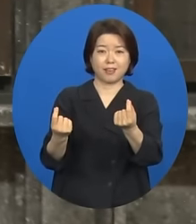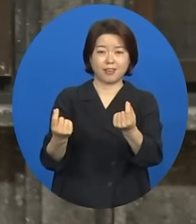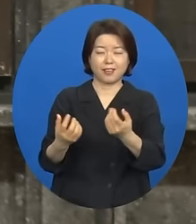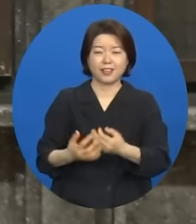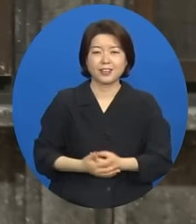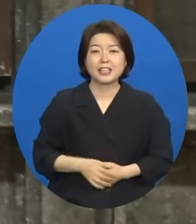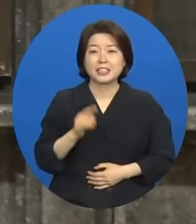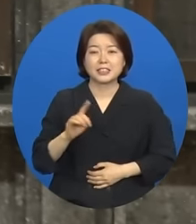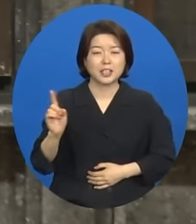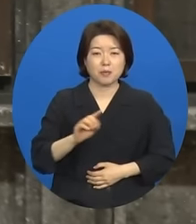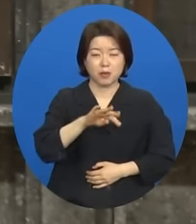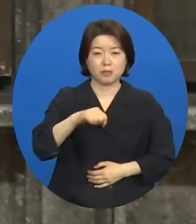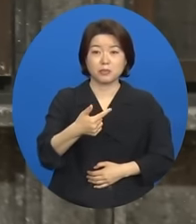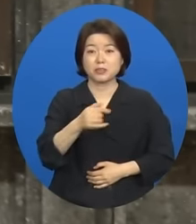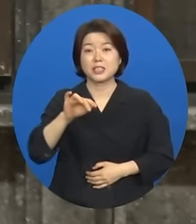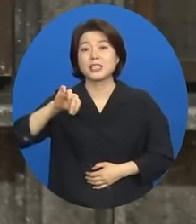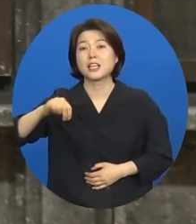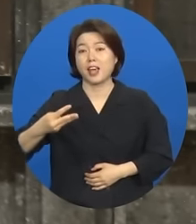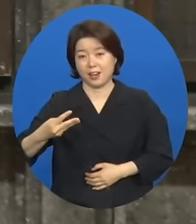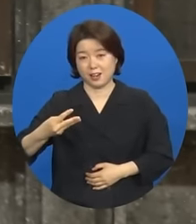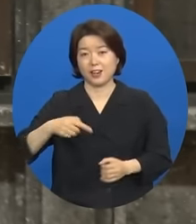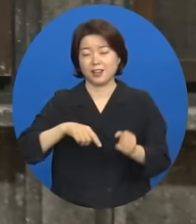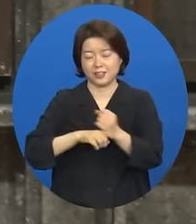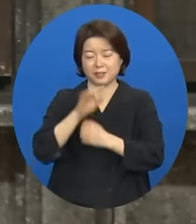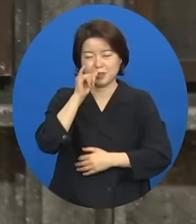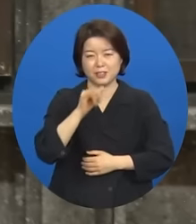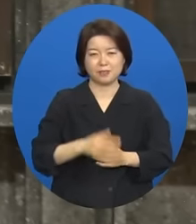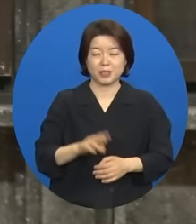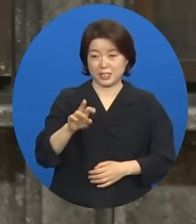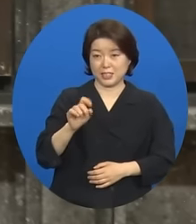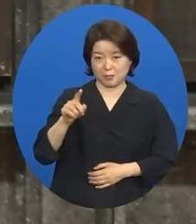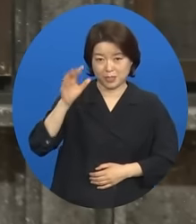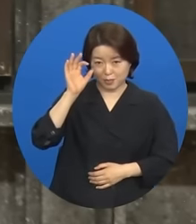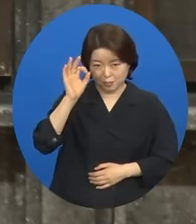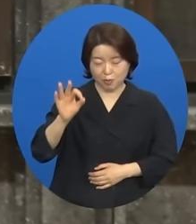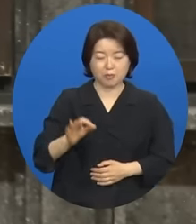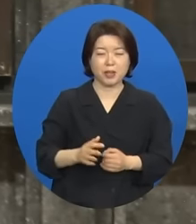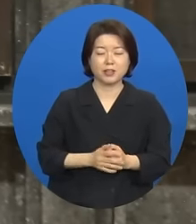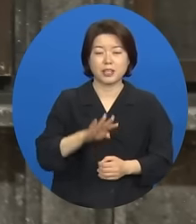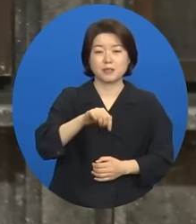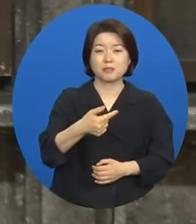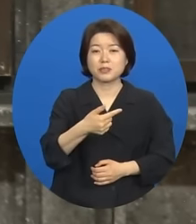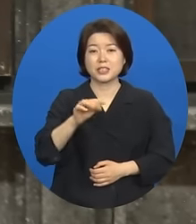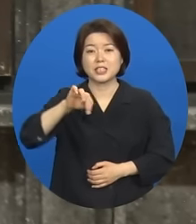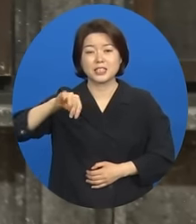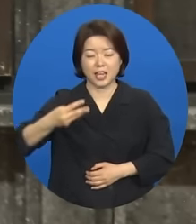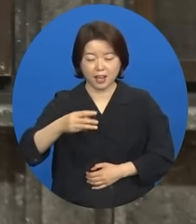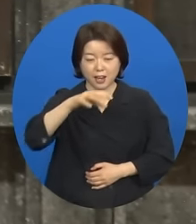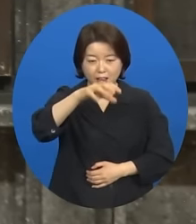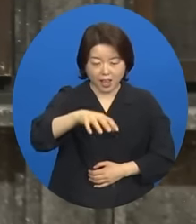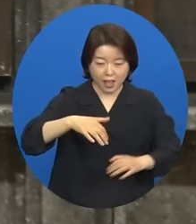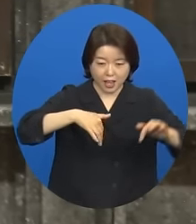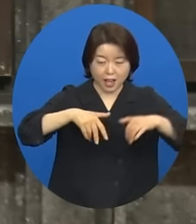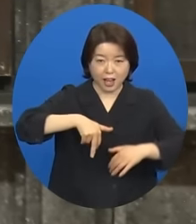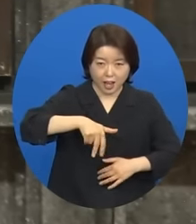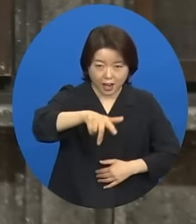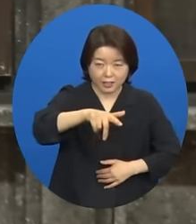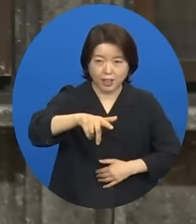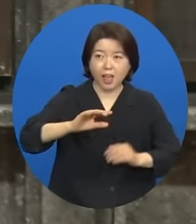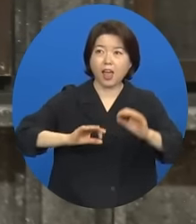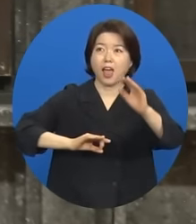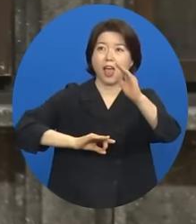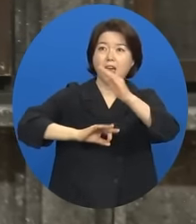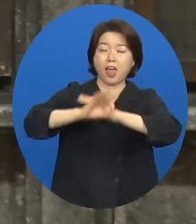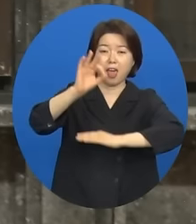자, 그것이 분예엘의 의미예요. 그래서 21절에 보면 그가 분예엘을 지날 때에 해가 돋았고 그의